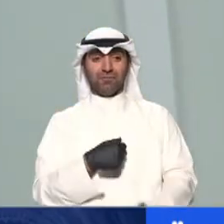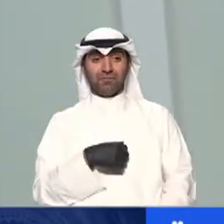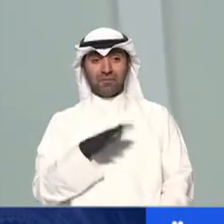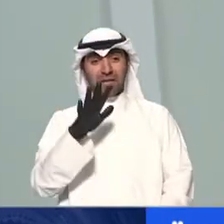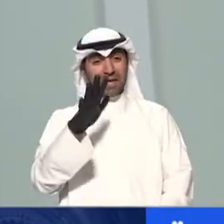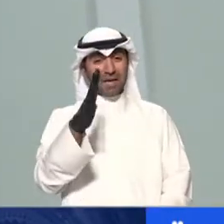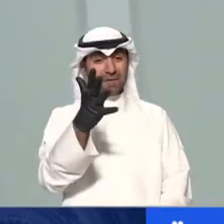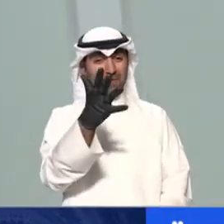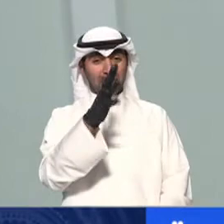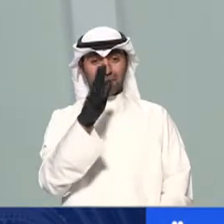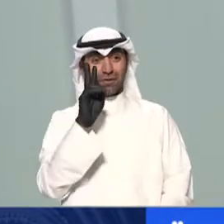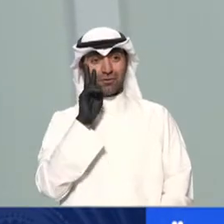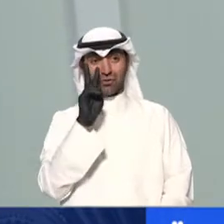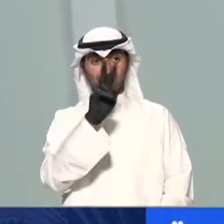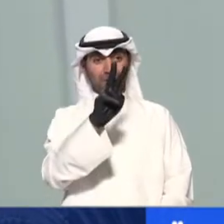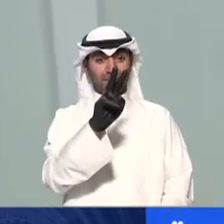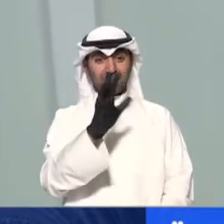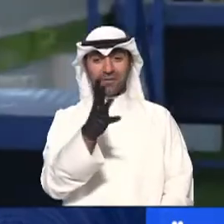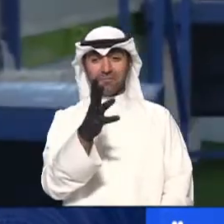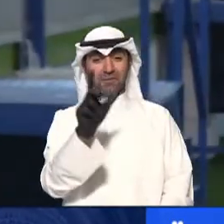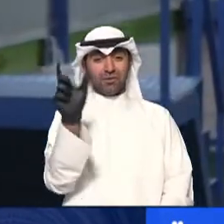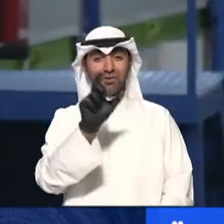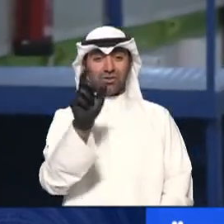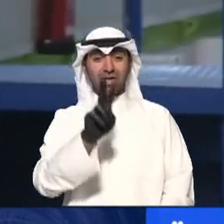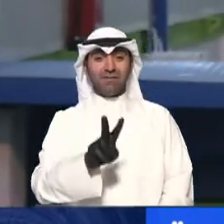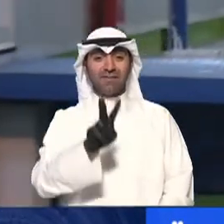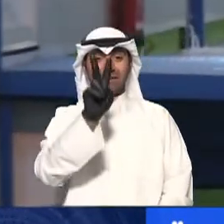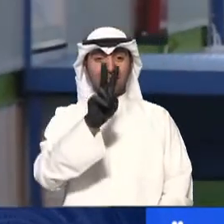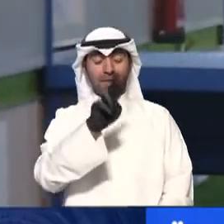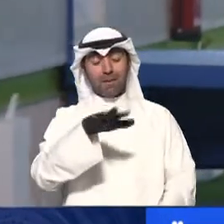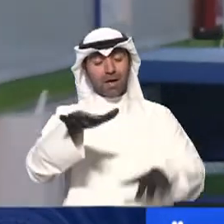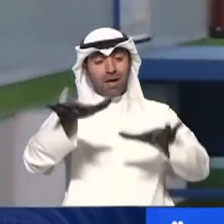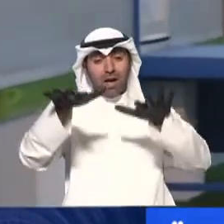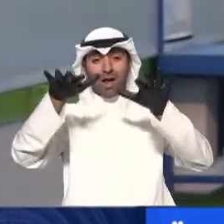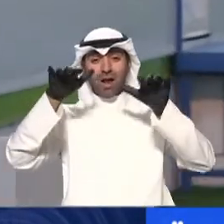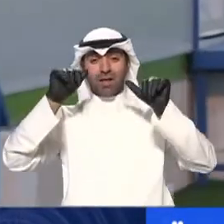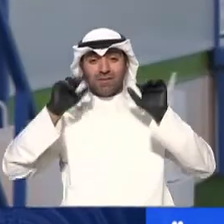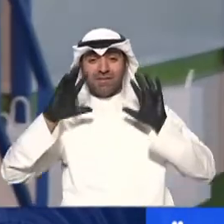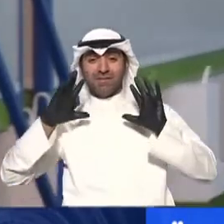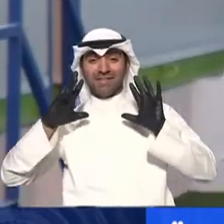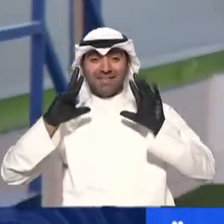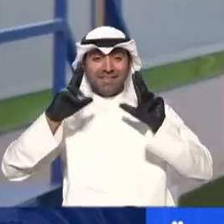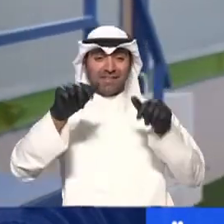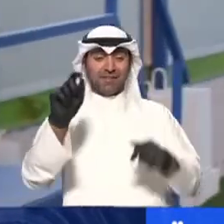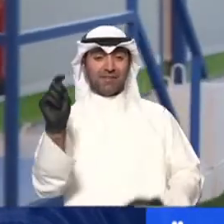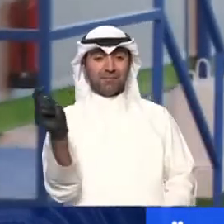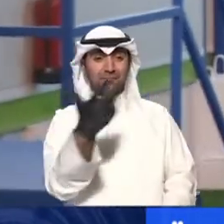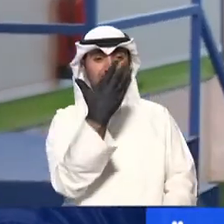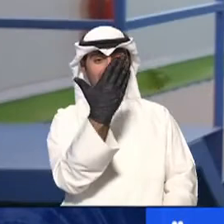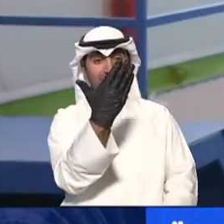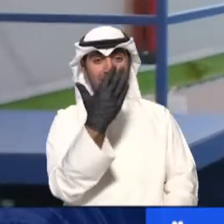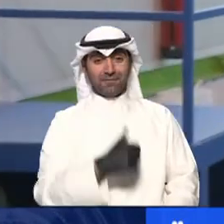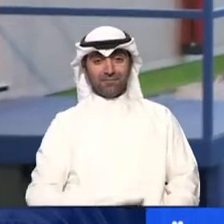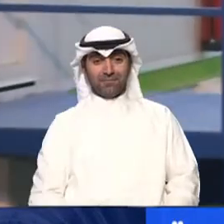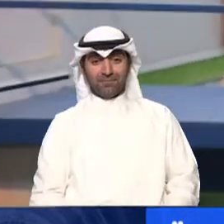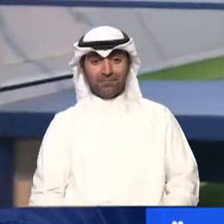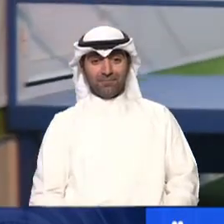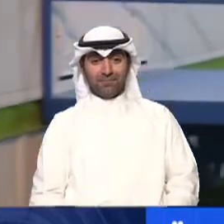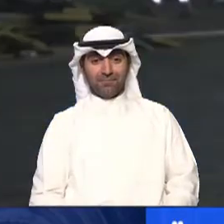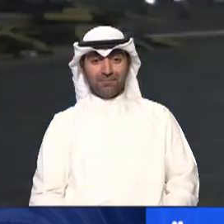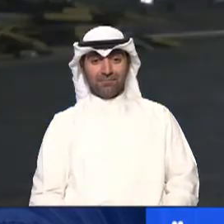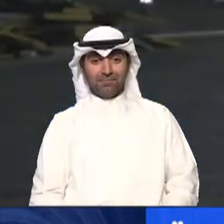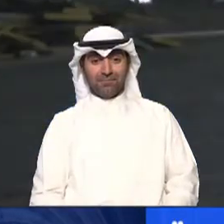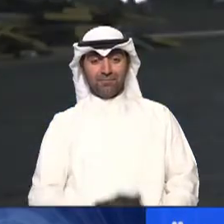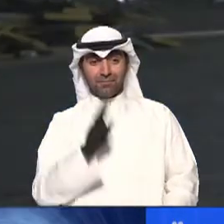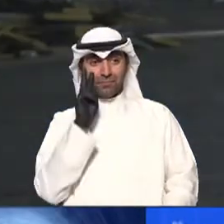ليكون بذلك ووفق المشرفين عليه المستشفى الأضخم في المنطقة لاستضافة مرضى كوفيد-19. بين